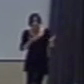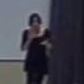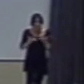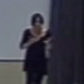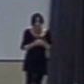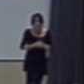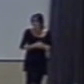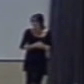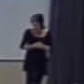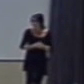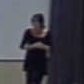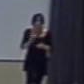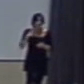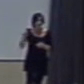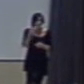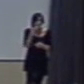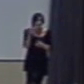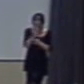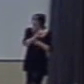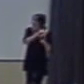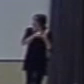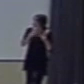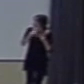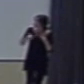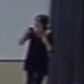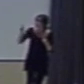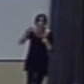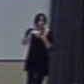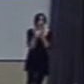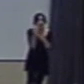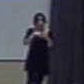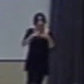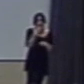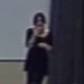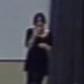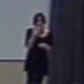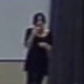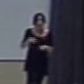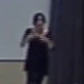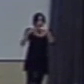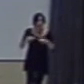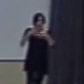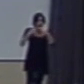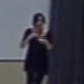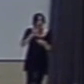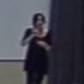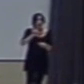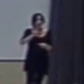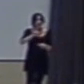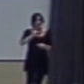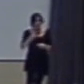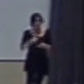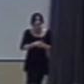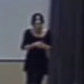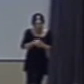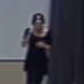No? Això és un altre cas, que això és un periodista del Guardian, també a la frontera amb Síria, a